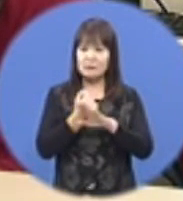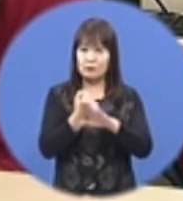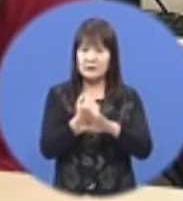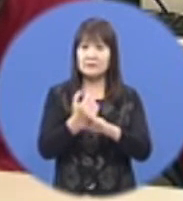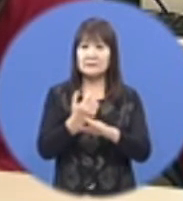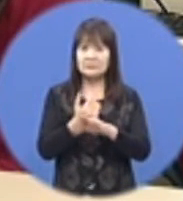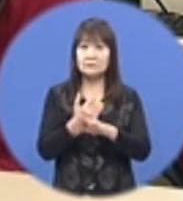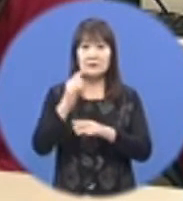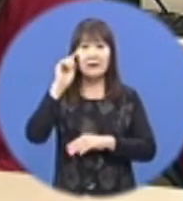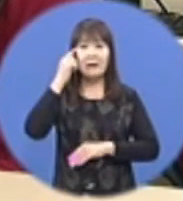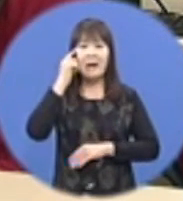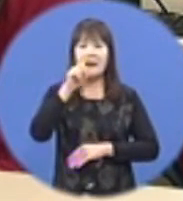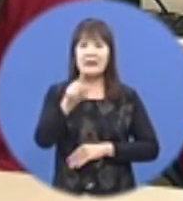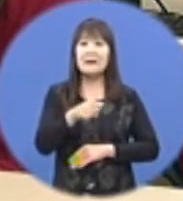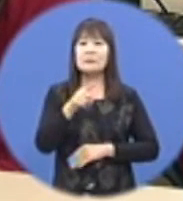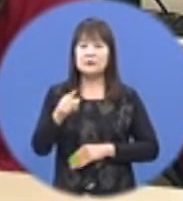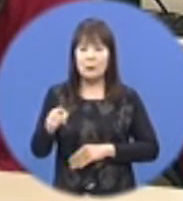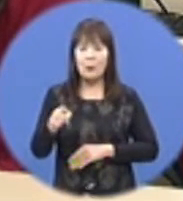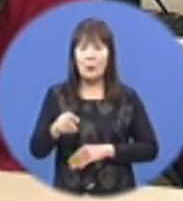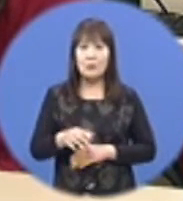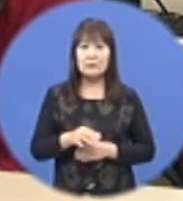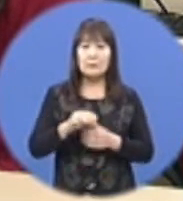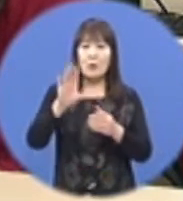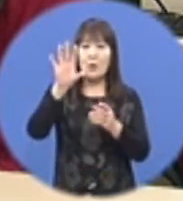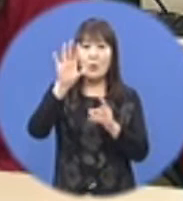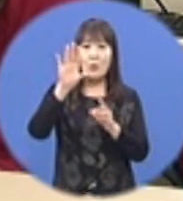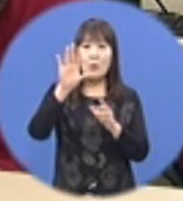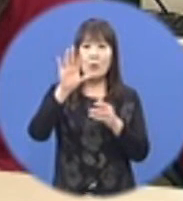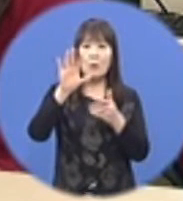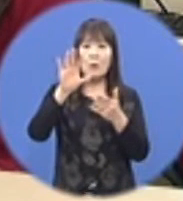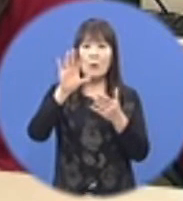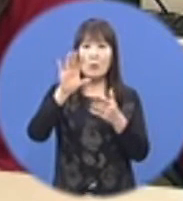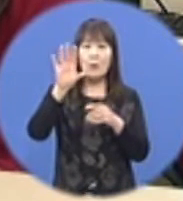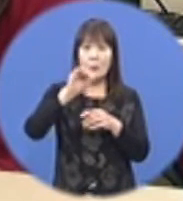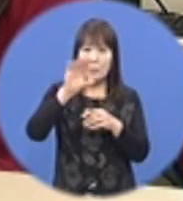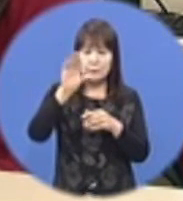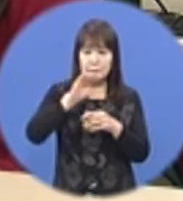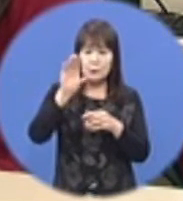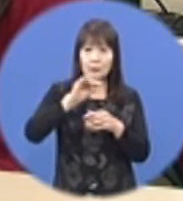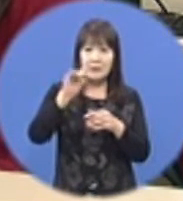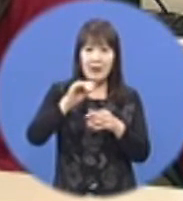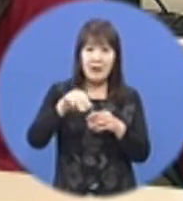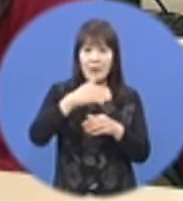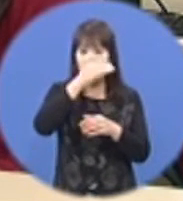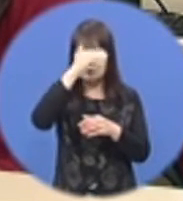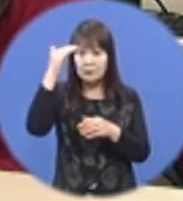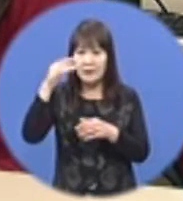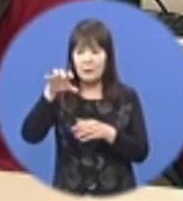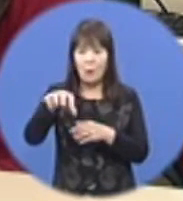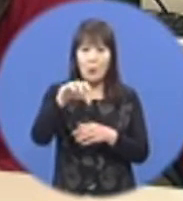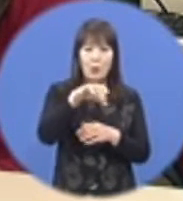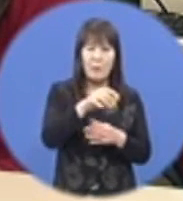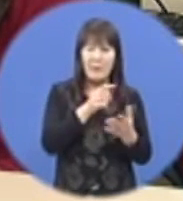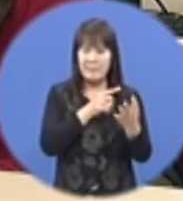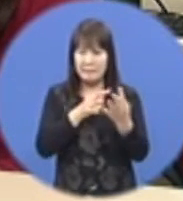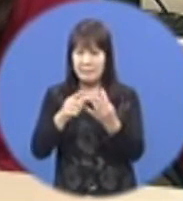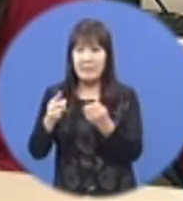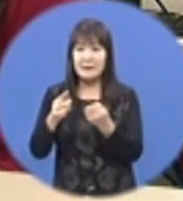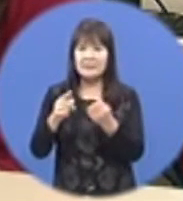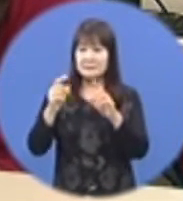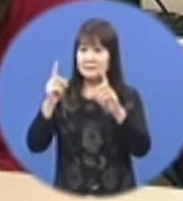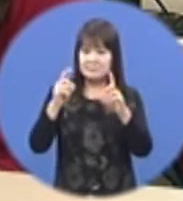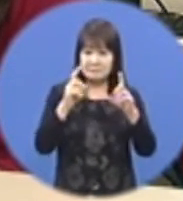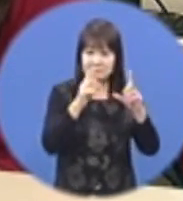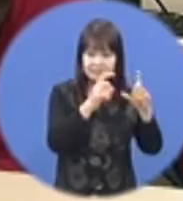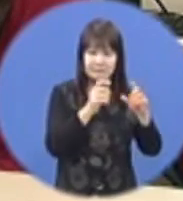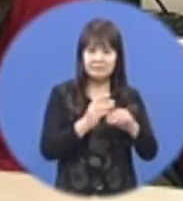んですけど、もうそのビデオの中自体でもう風景すごい綺麗なところとかいっぱい撮って、ここもここもっていっぱいその詰め込んだんで、ぜ